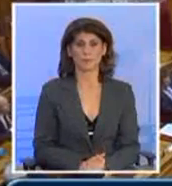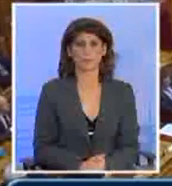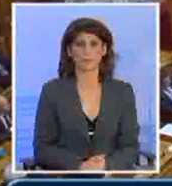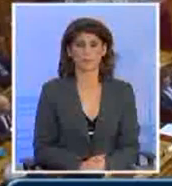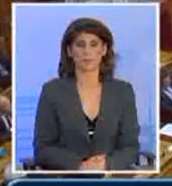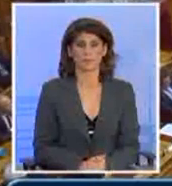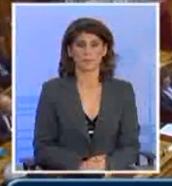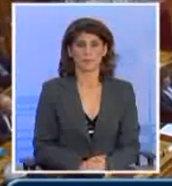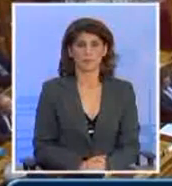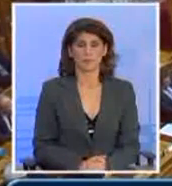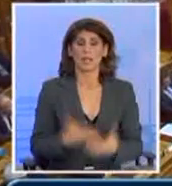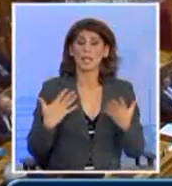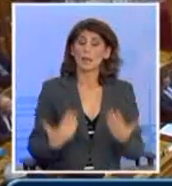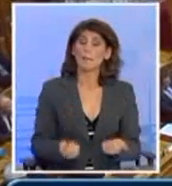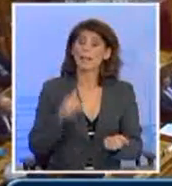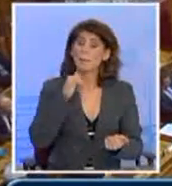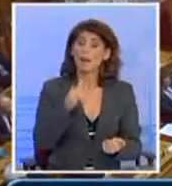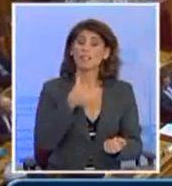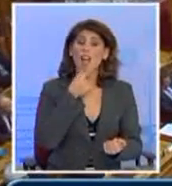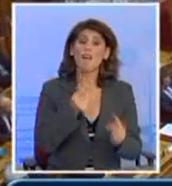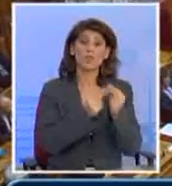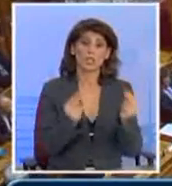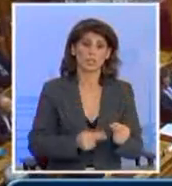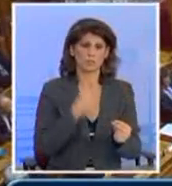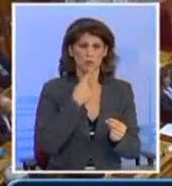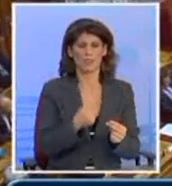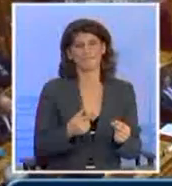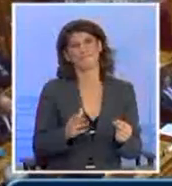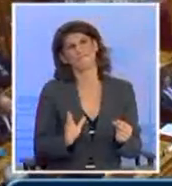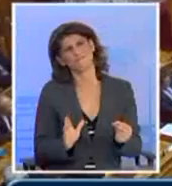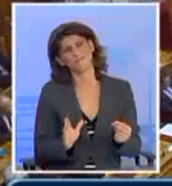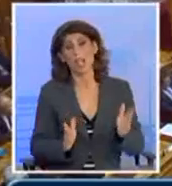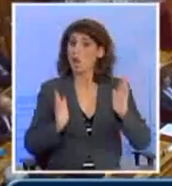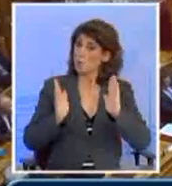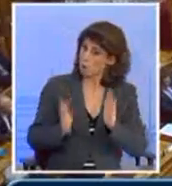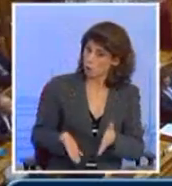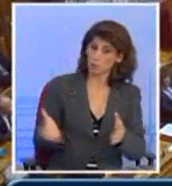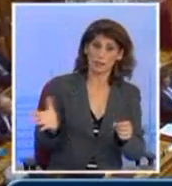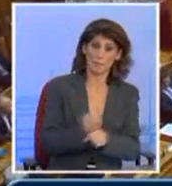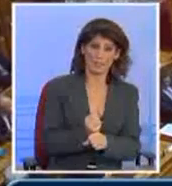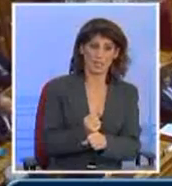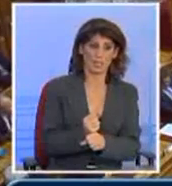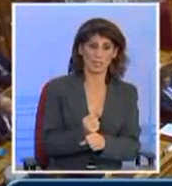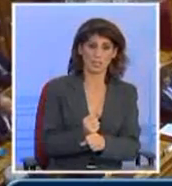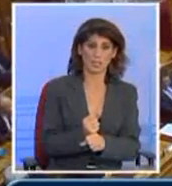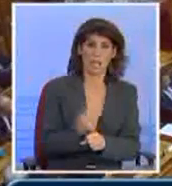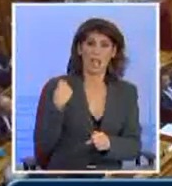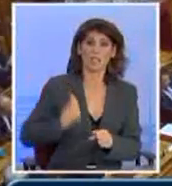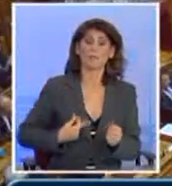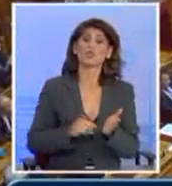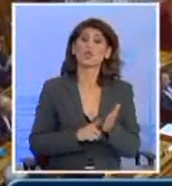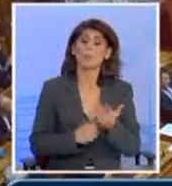υπάρχει πάντα η εύκολη λύση που λέει: μα μπορούσες να πετύχεις την